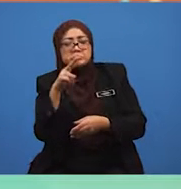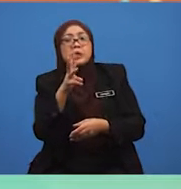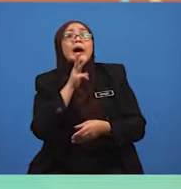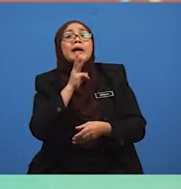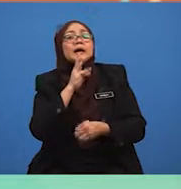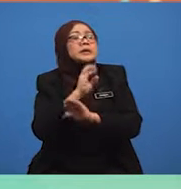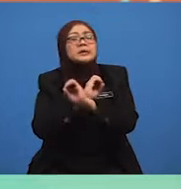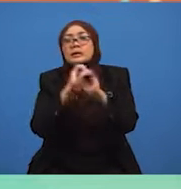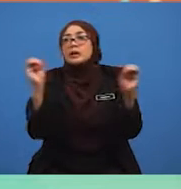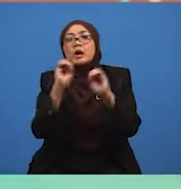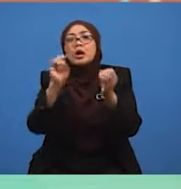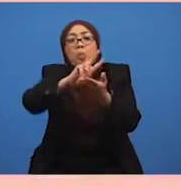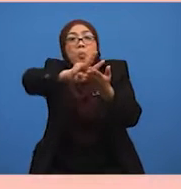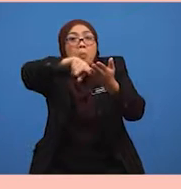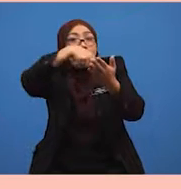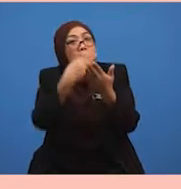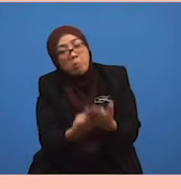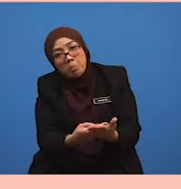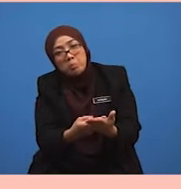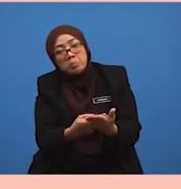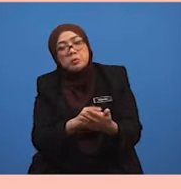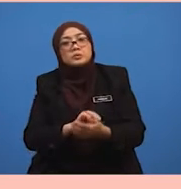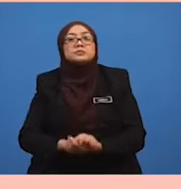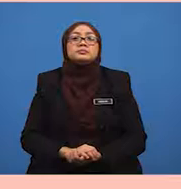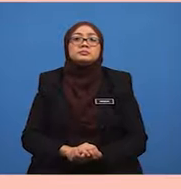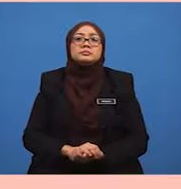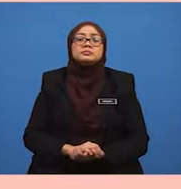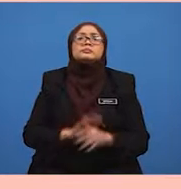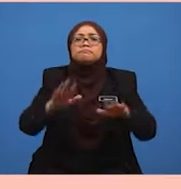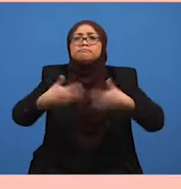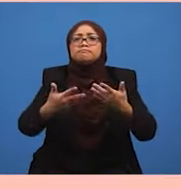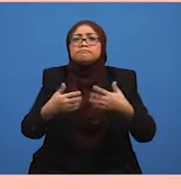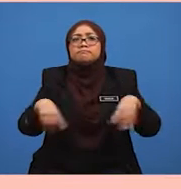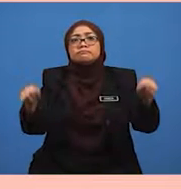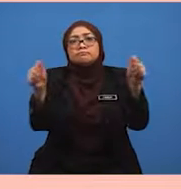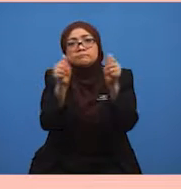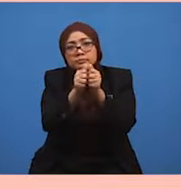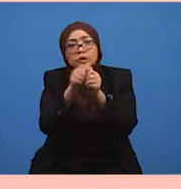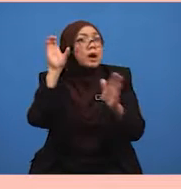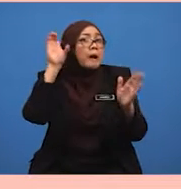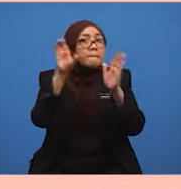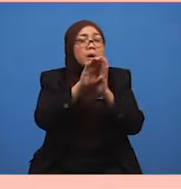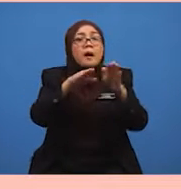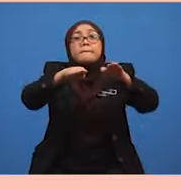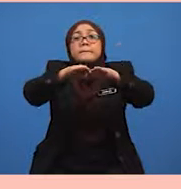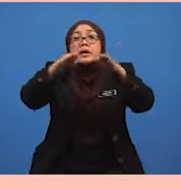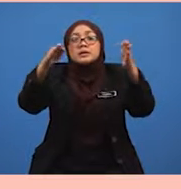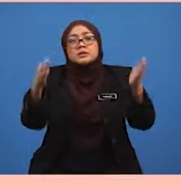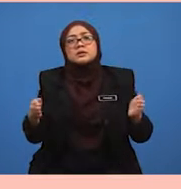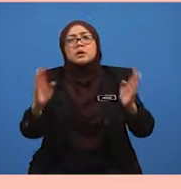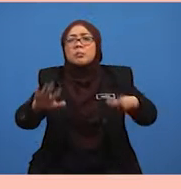tertumpah. Bagaimana pula dengan meja ini? Macam mana keempat-empat kakinya